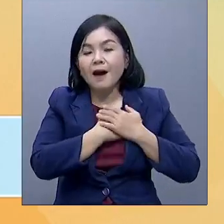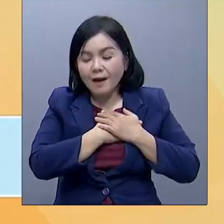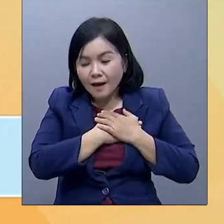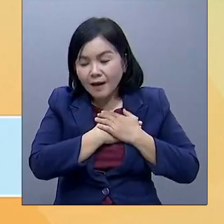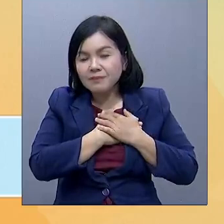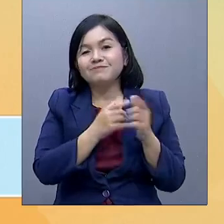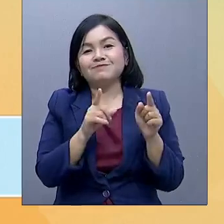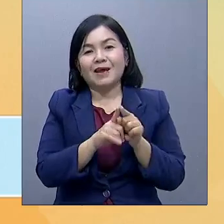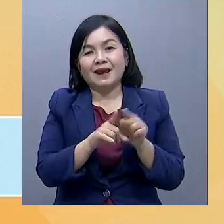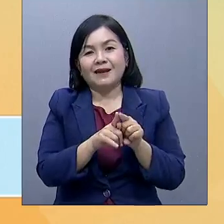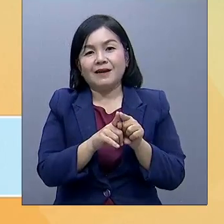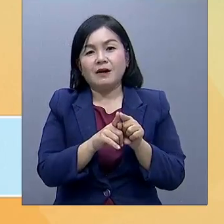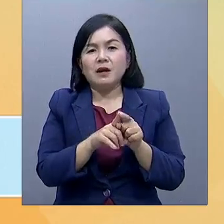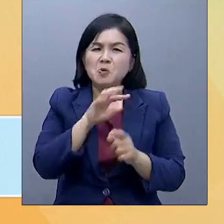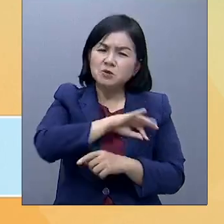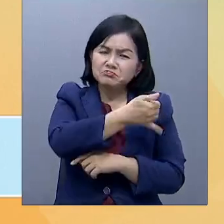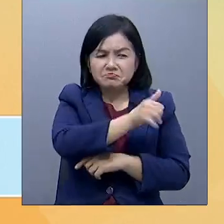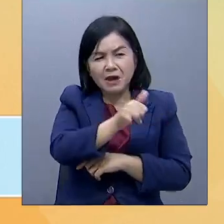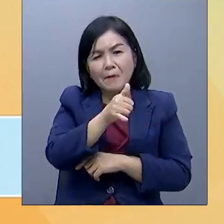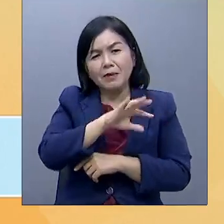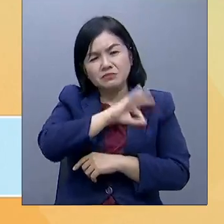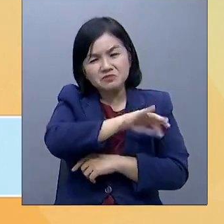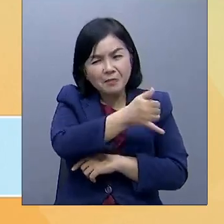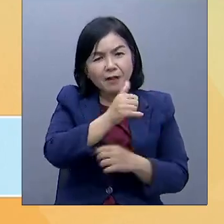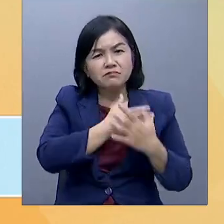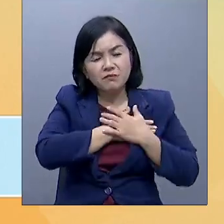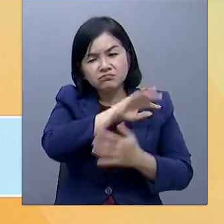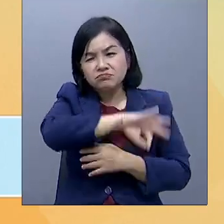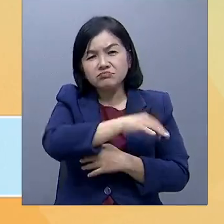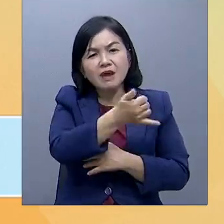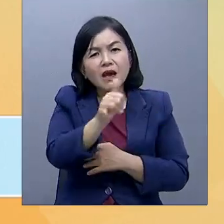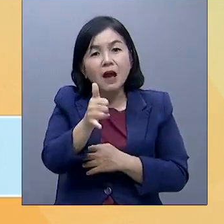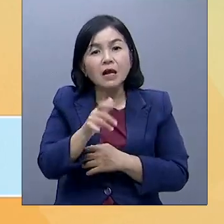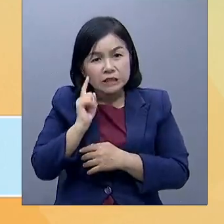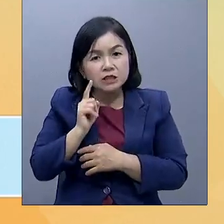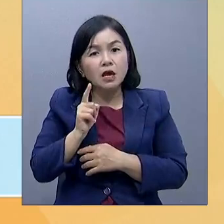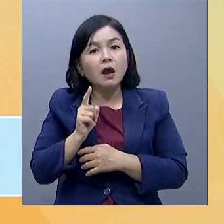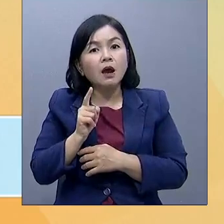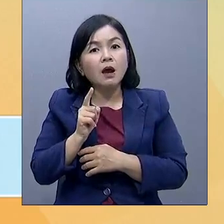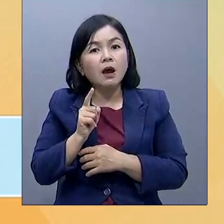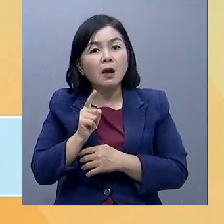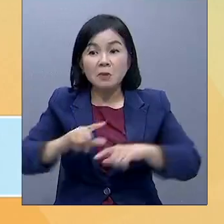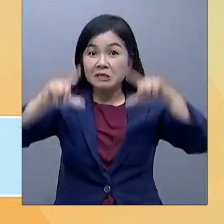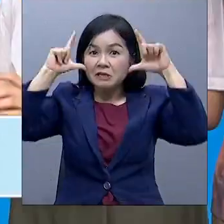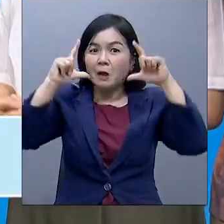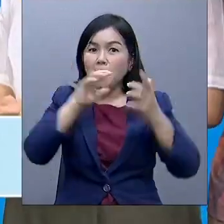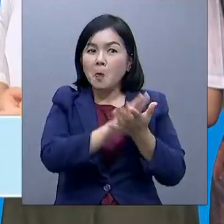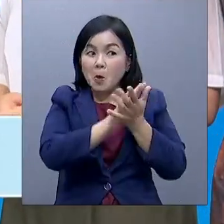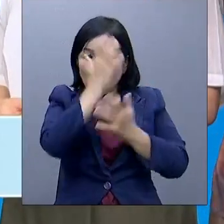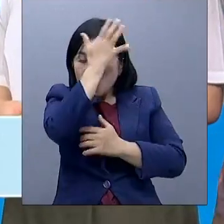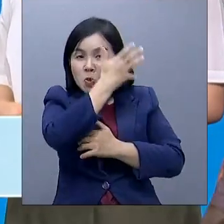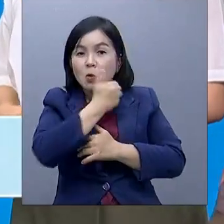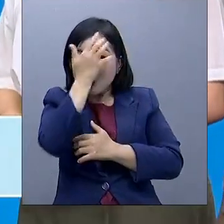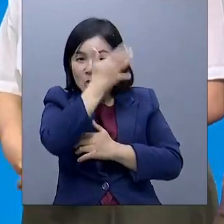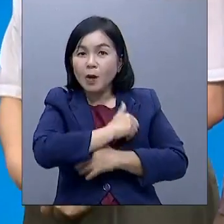า ใช่ที่โลเลไปโลเลมา แต่ก็ต้องบอกก่อนว่าจริงๆเขาอ่ะเป็นดาวโรงเรียนก็คือเป็นดาวเจิดจรั